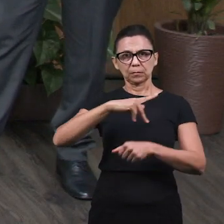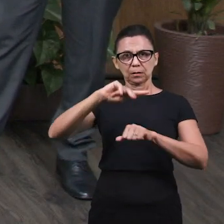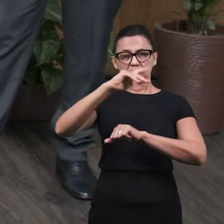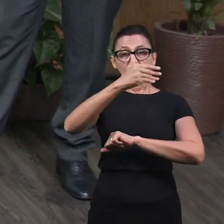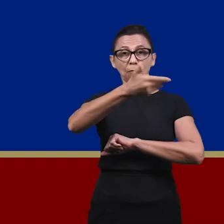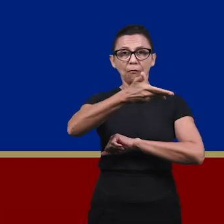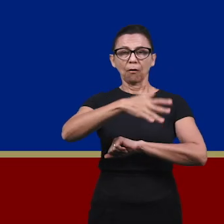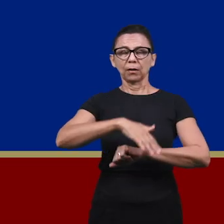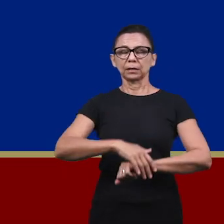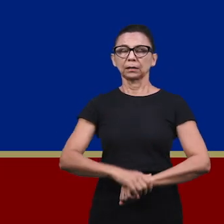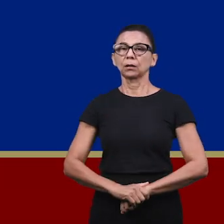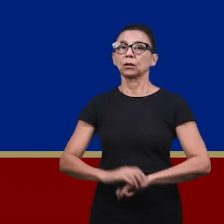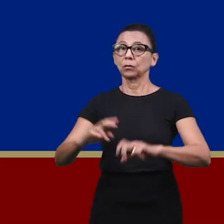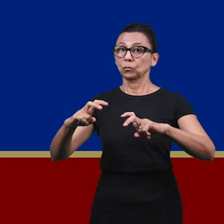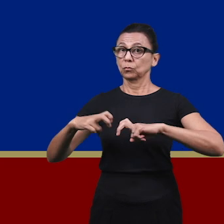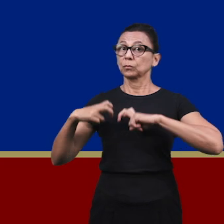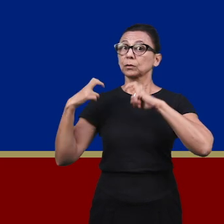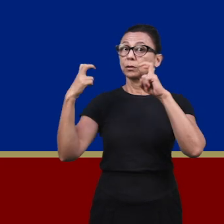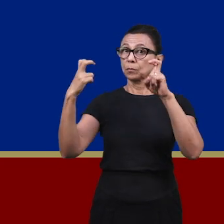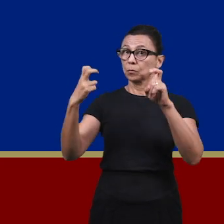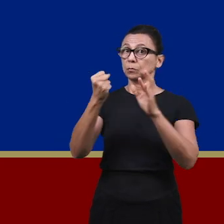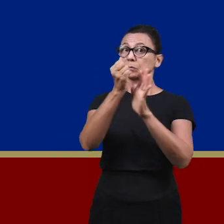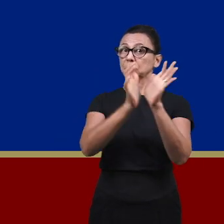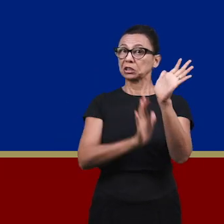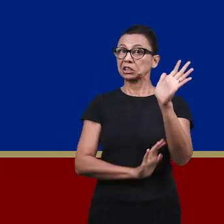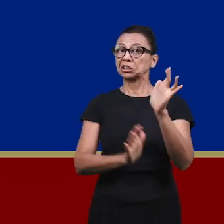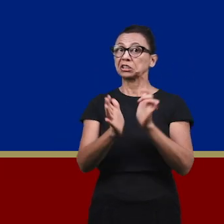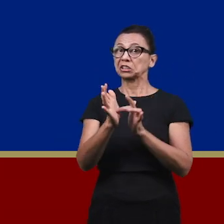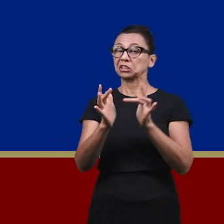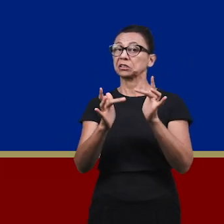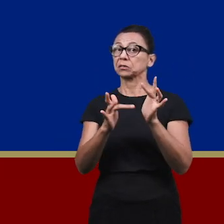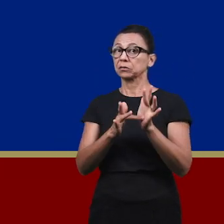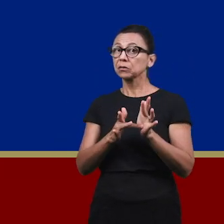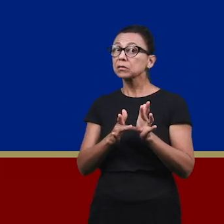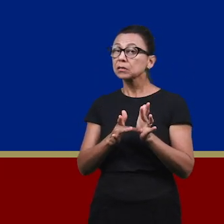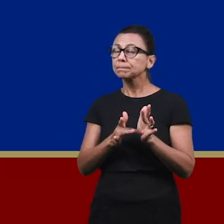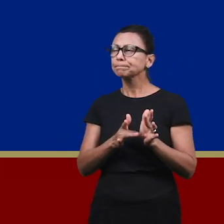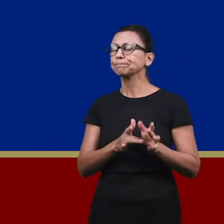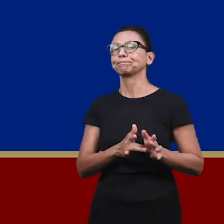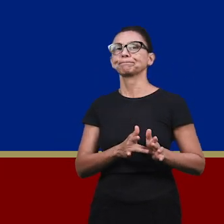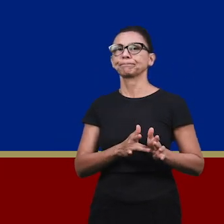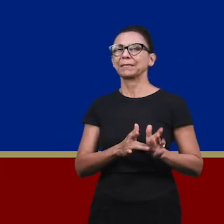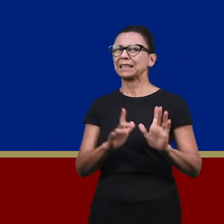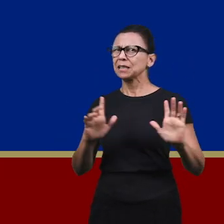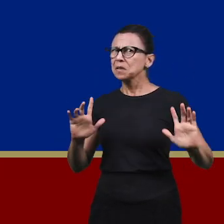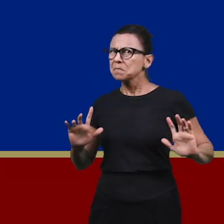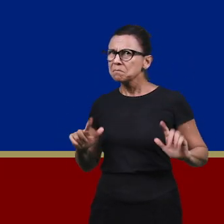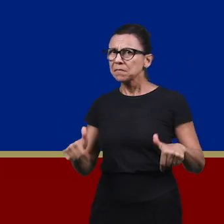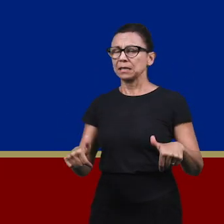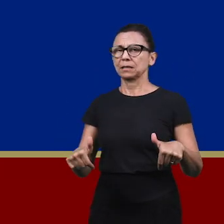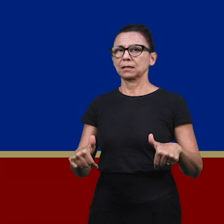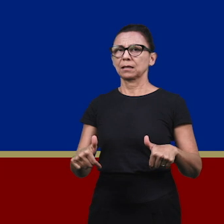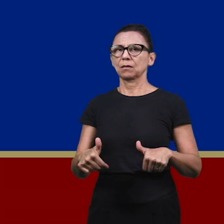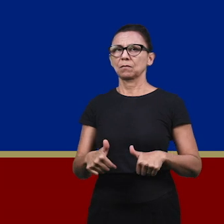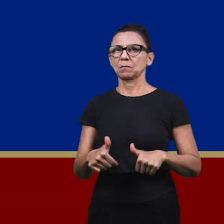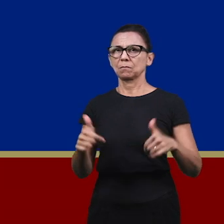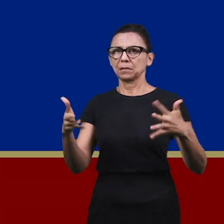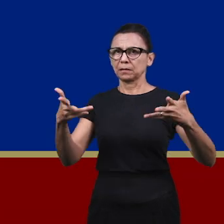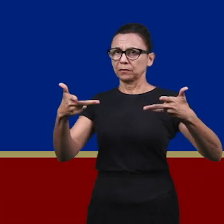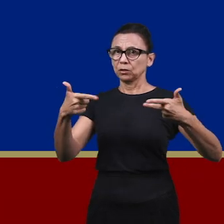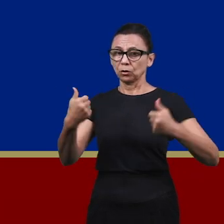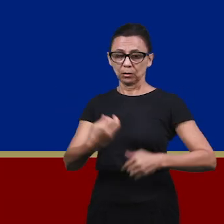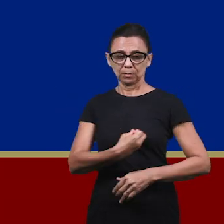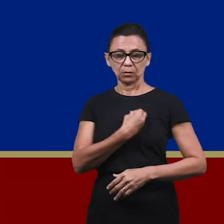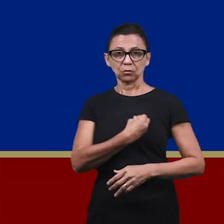écrit: la prière par le sang de Jésus est pour moi une opération de vie